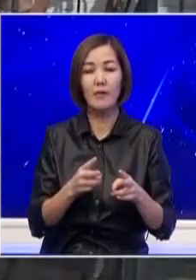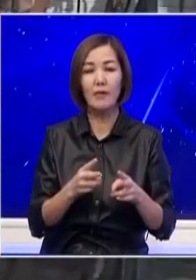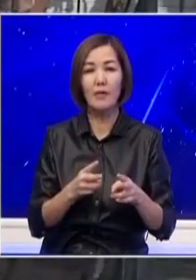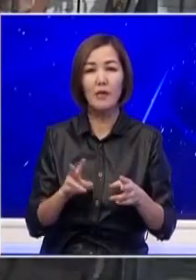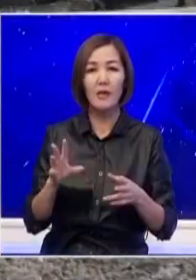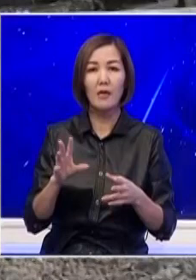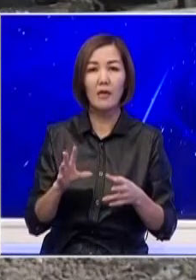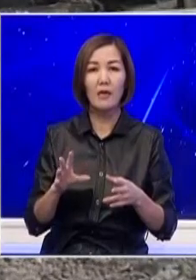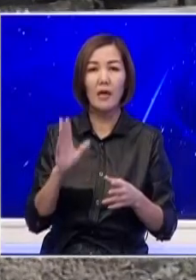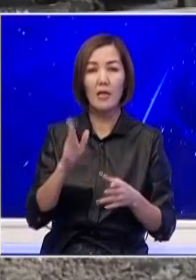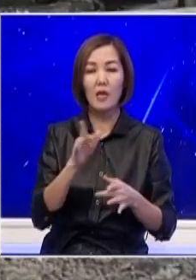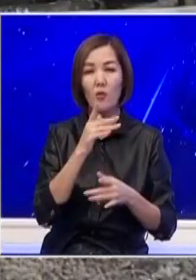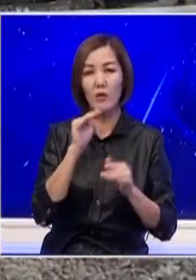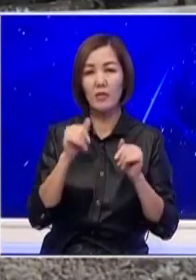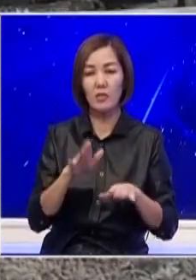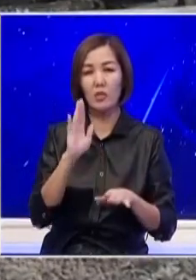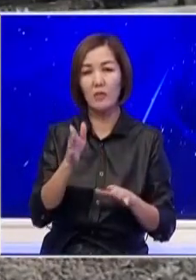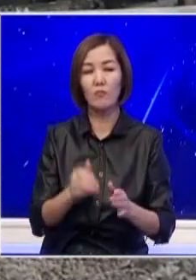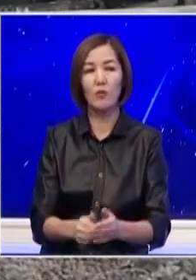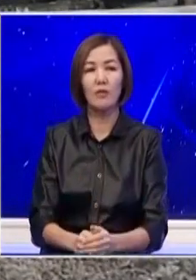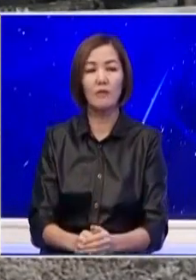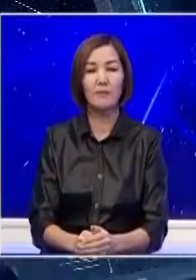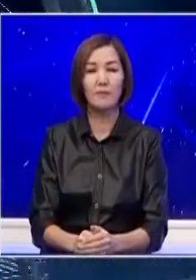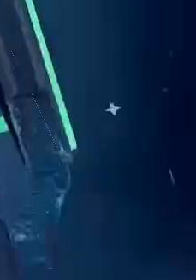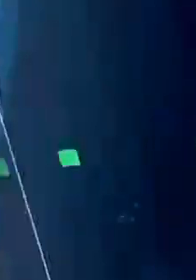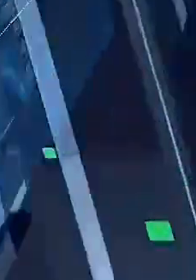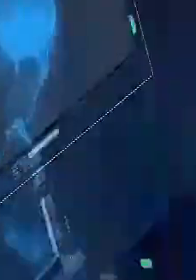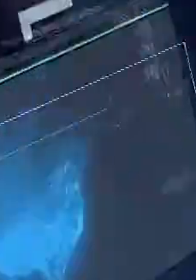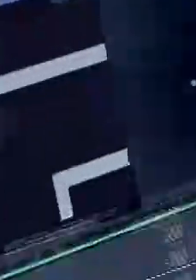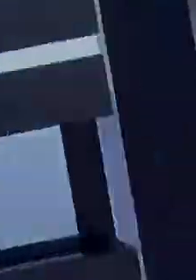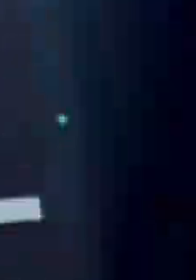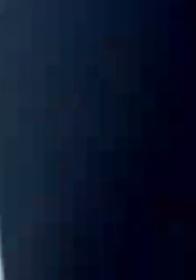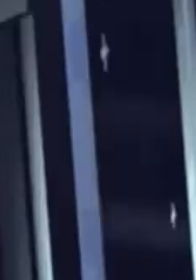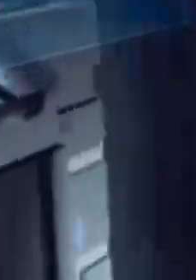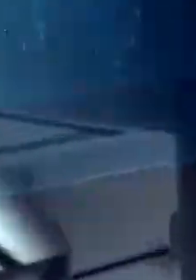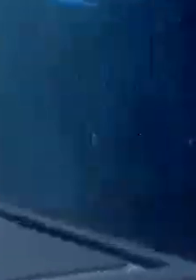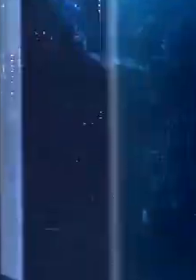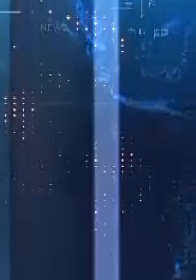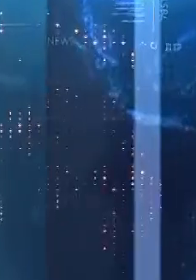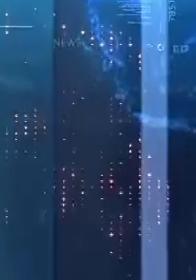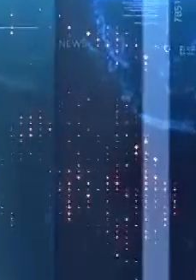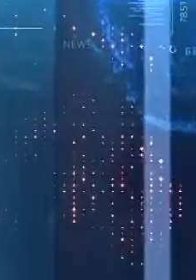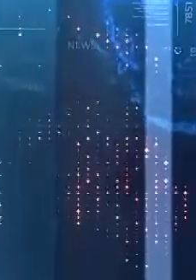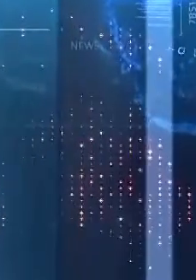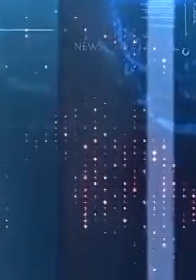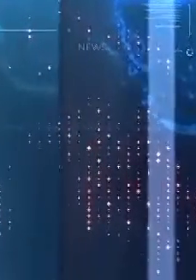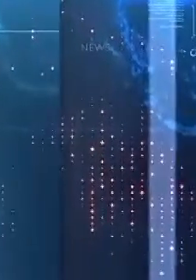сабақ ала ма жоқ, ол алдағы уақыттың еншісінде. Құрманжан Қасымжанұлы, Абзал Нүсіп, Жетісу